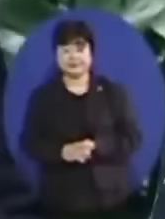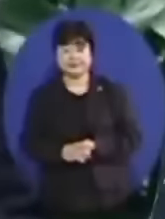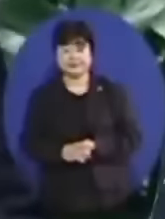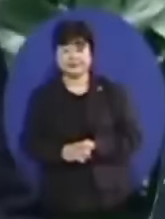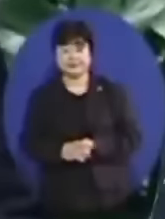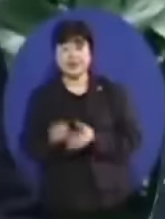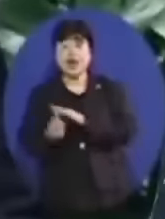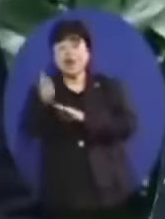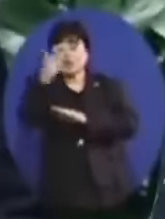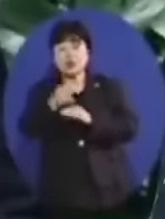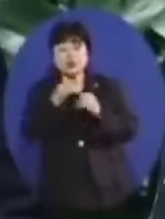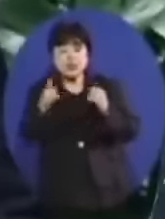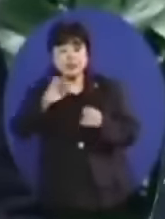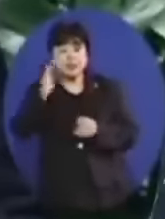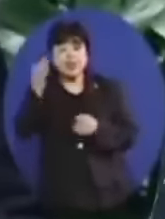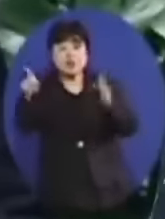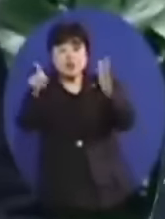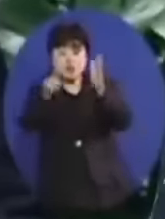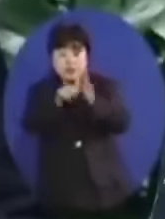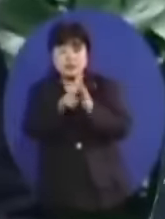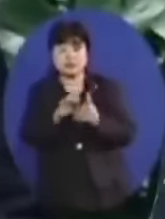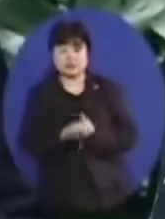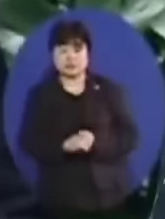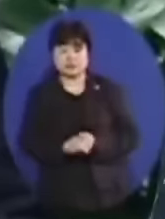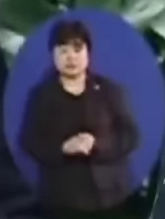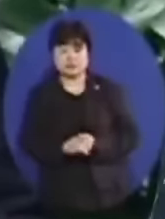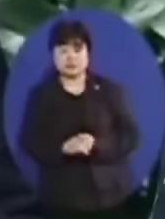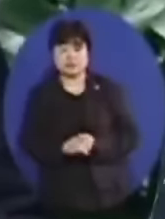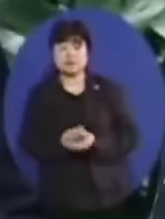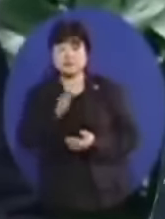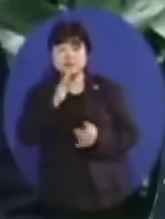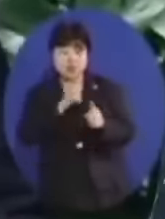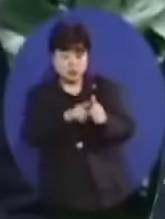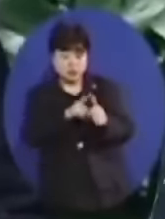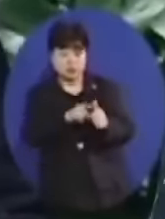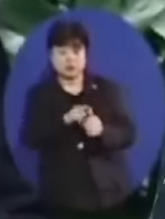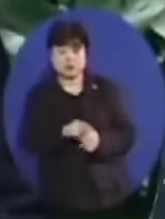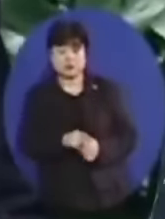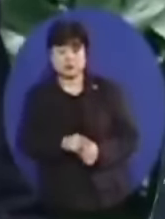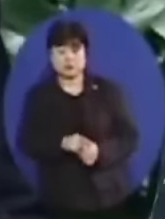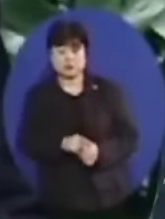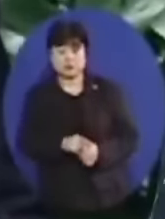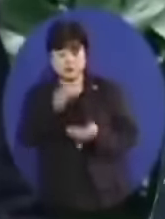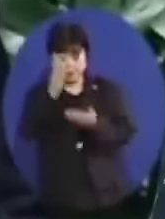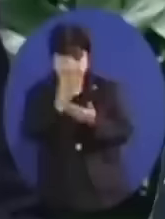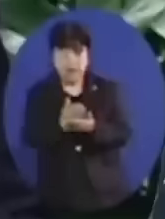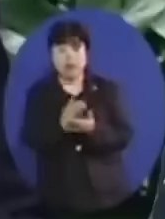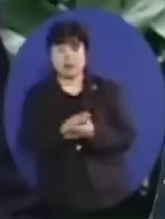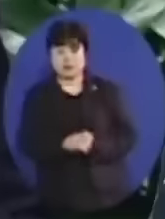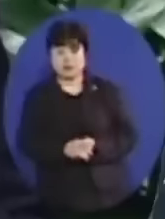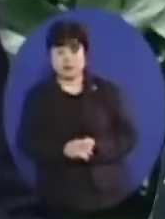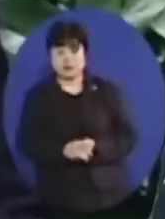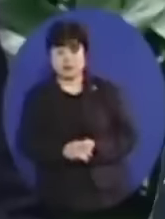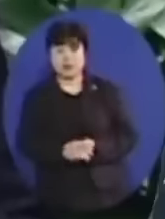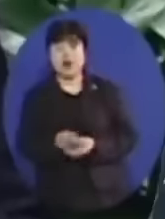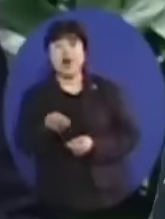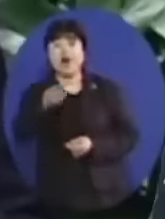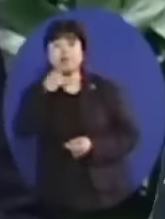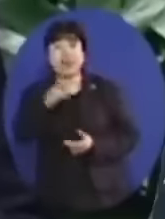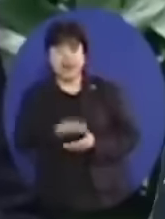여러분, 성공한 사람들이 되기 위해서는 데일 카네기처럼 절대로 하지 말아야 될 말이 있습니다.